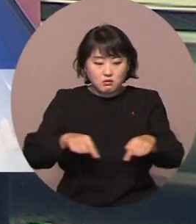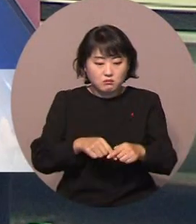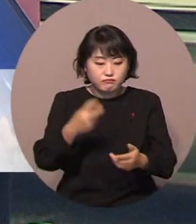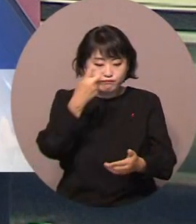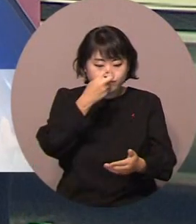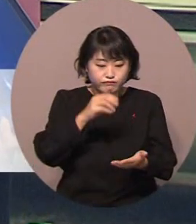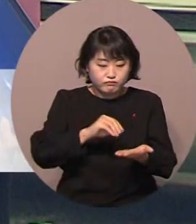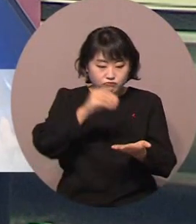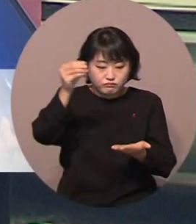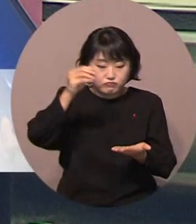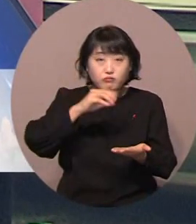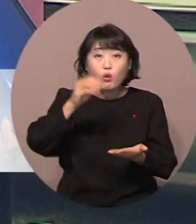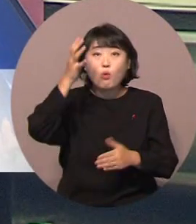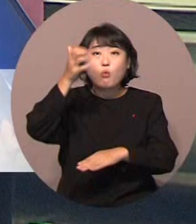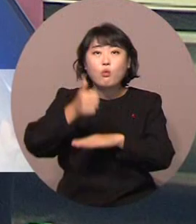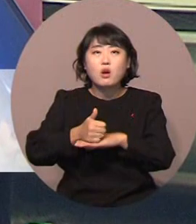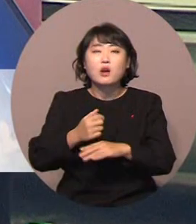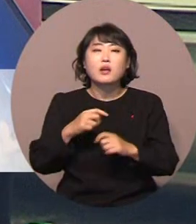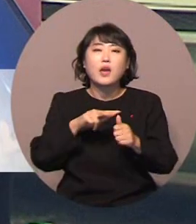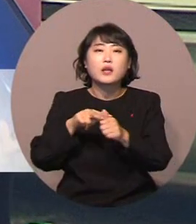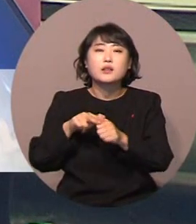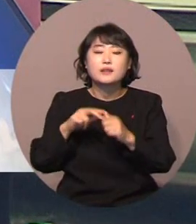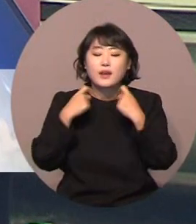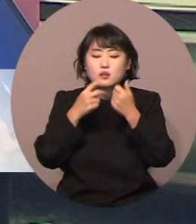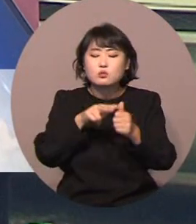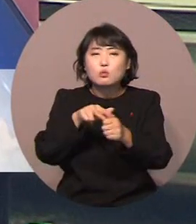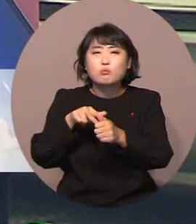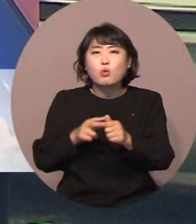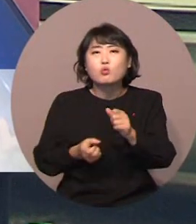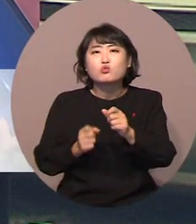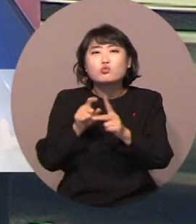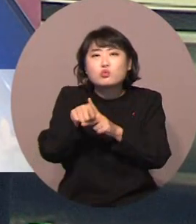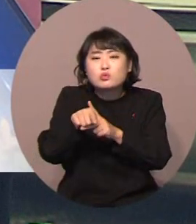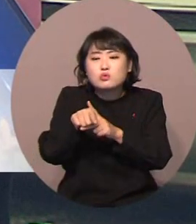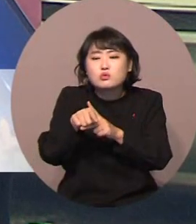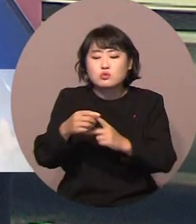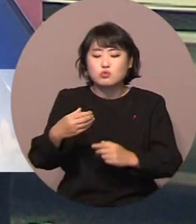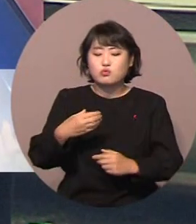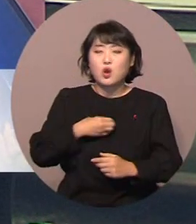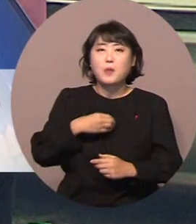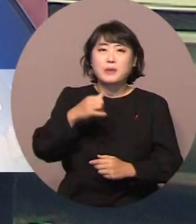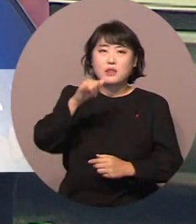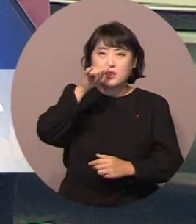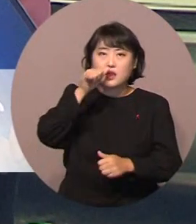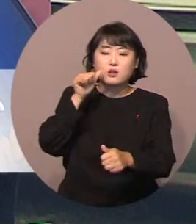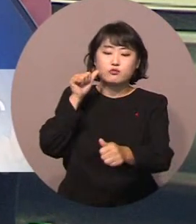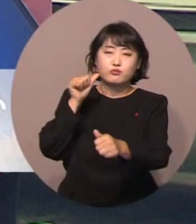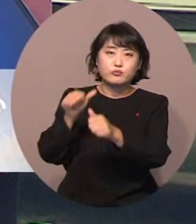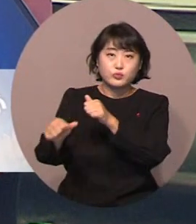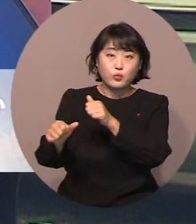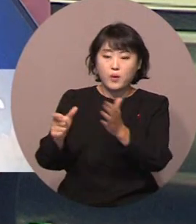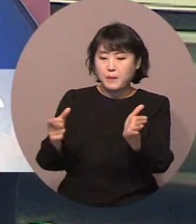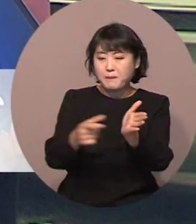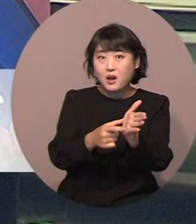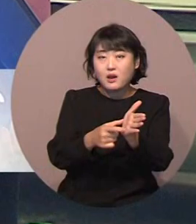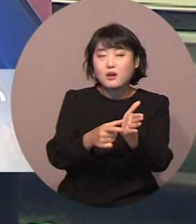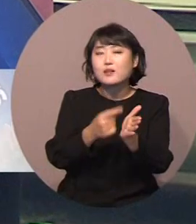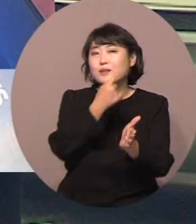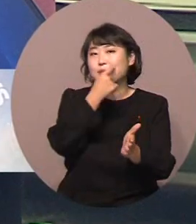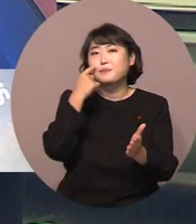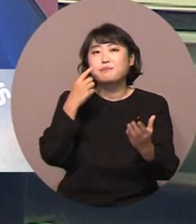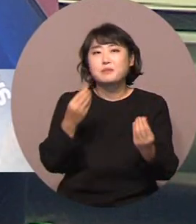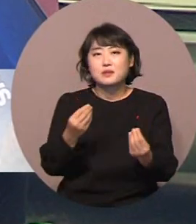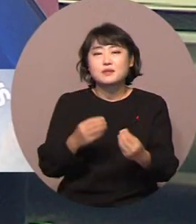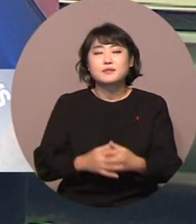결과 개인정보 유출 위험이 있어 개선이 필요하다는 지적이 명시되어 있 것으로 드러났습니다 김태 기자가